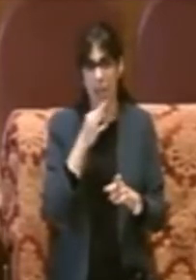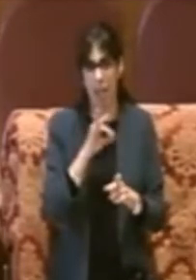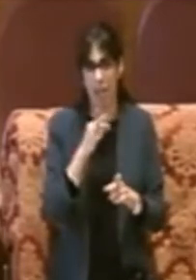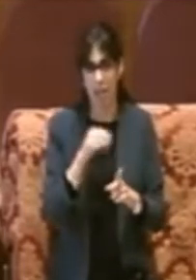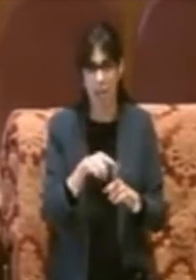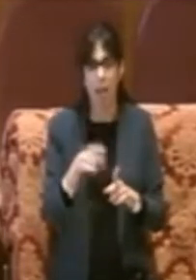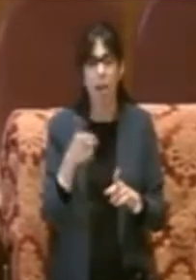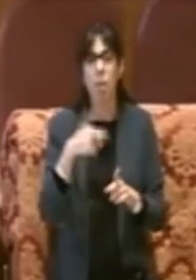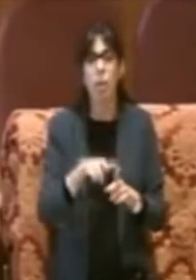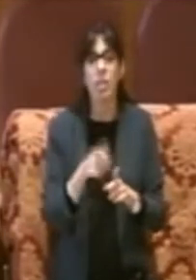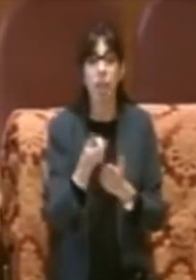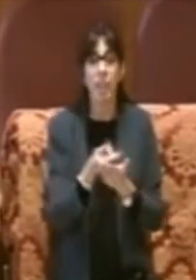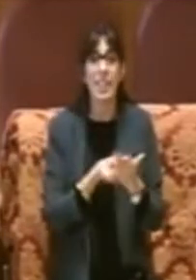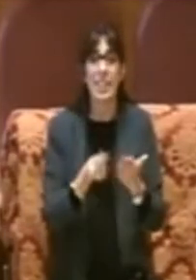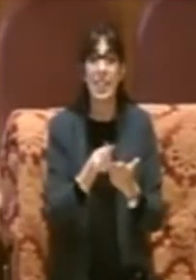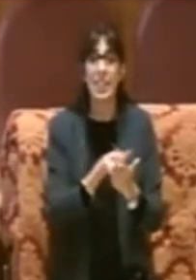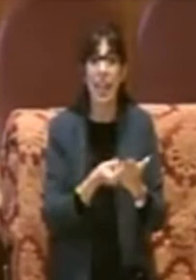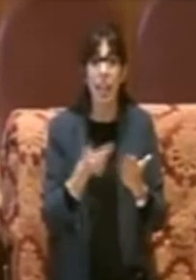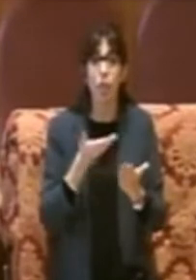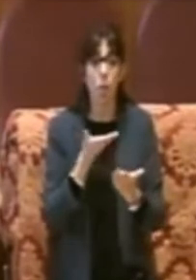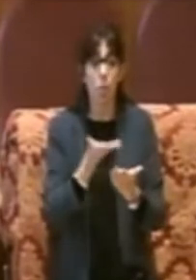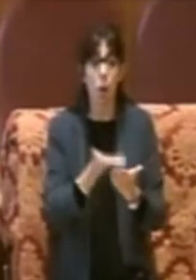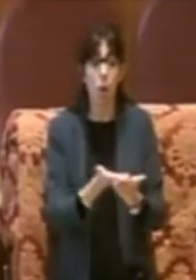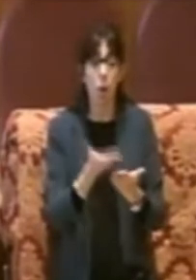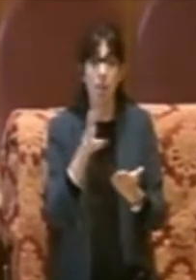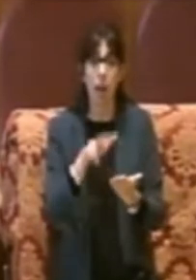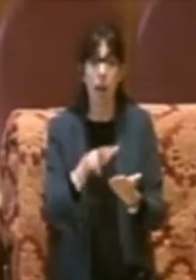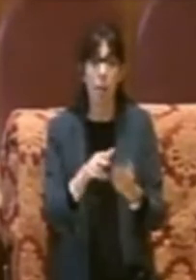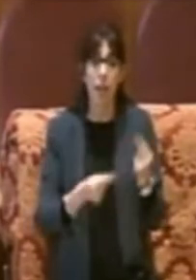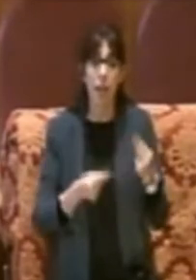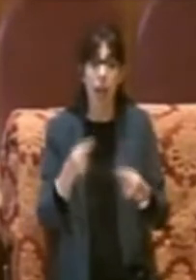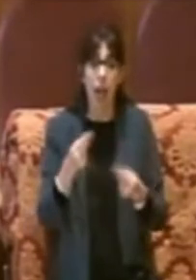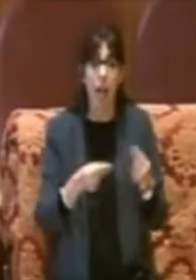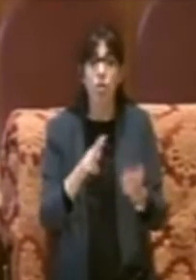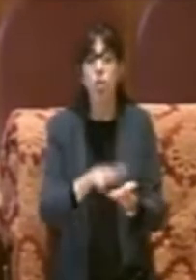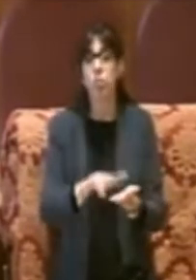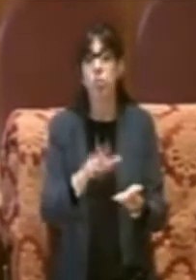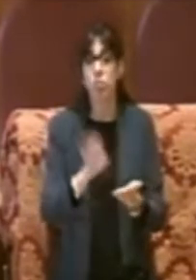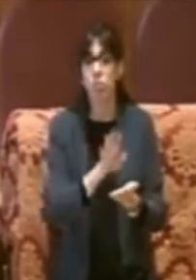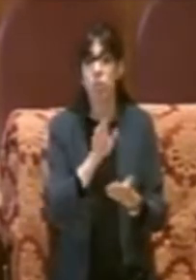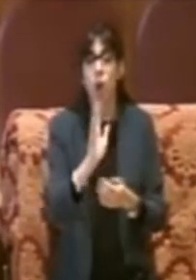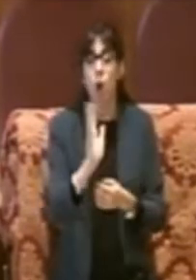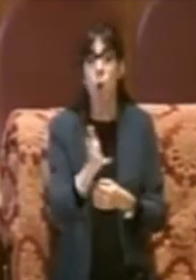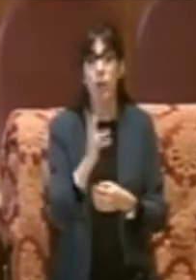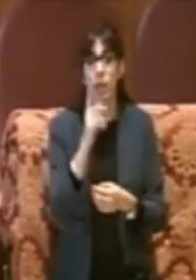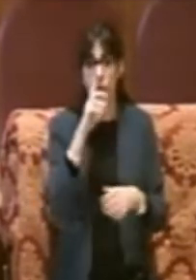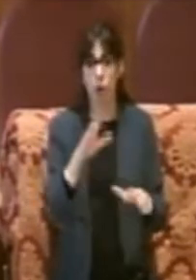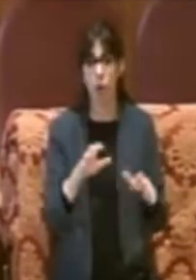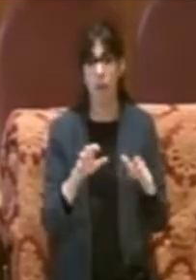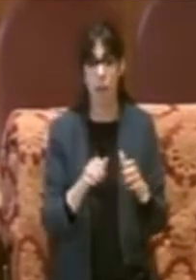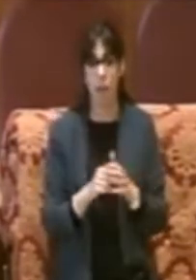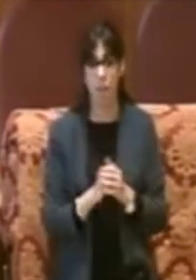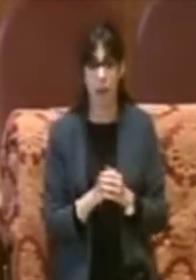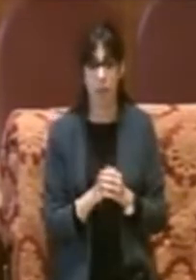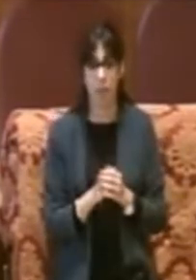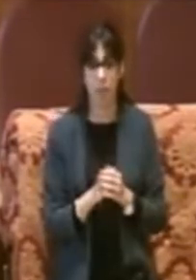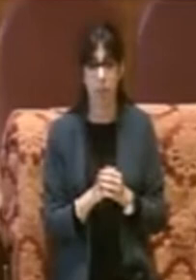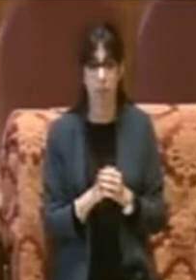disegno della proposta il intorno al 15 novembre e quindi è chiaro che nel